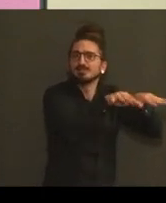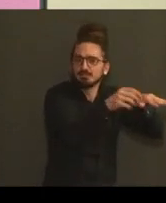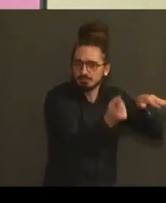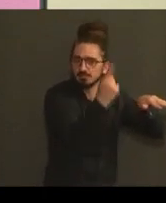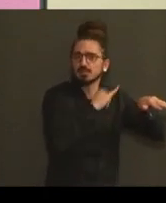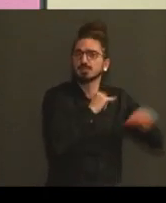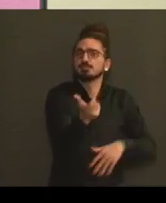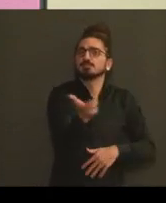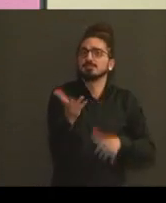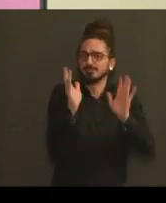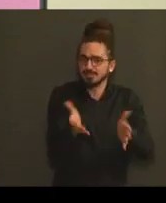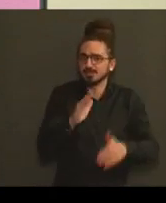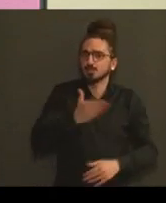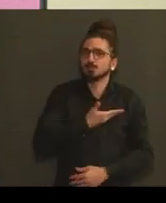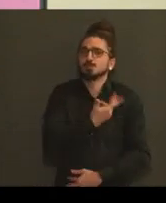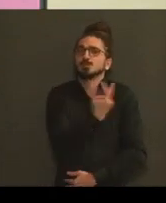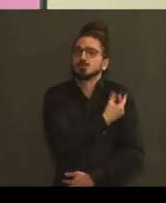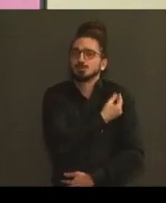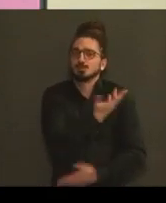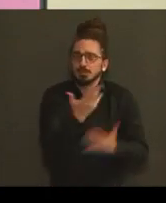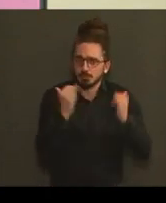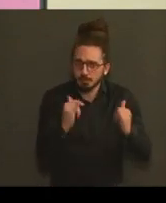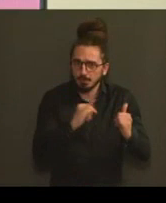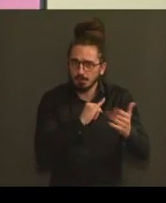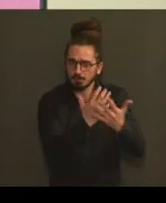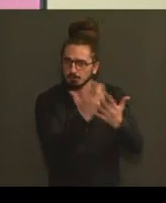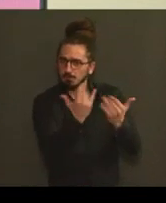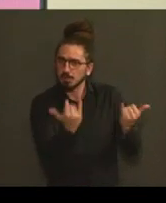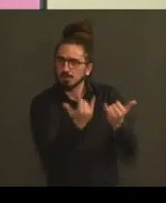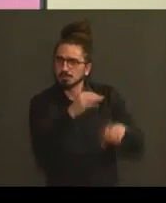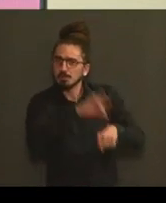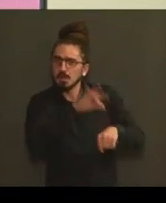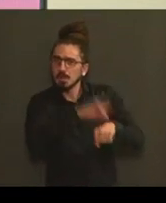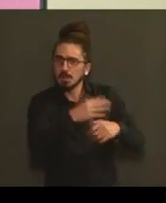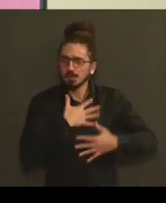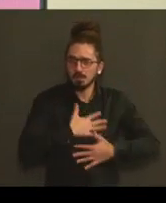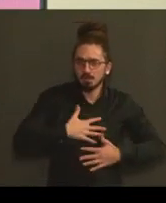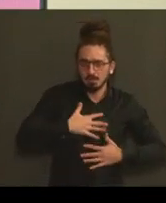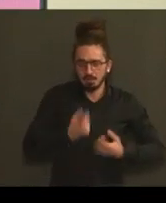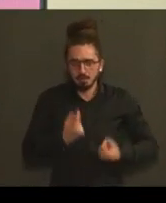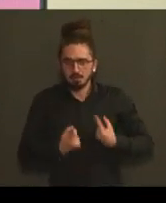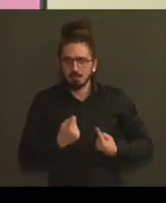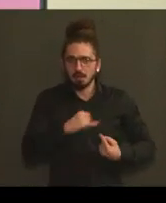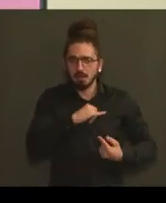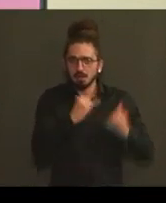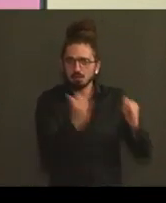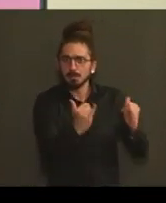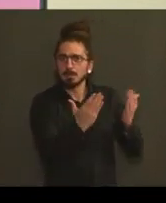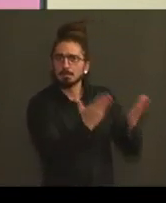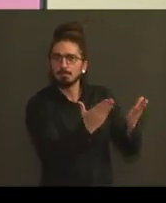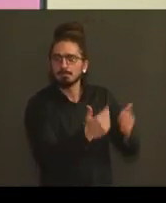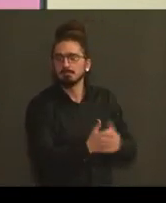des symptômes légers à modérés de l'infection s'ils étaient infectés par cette souche